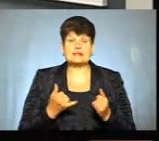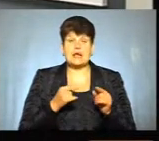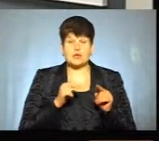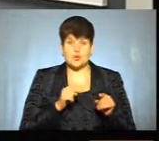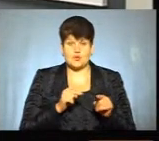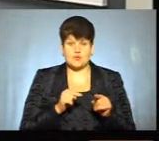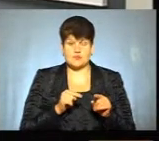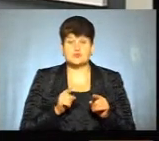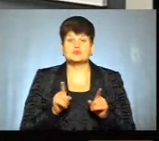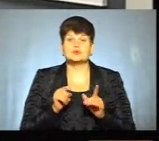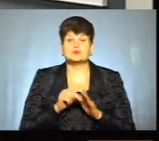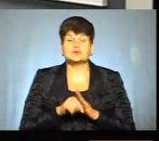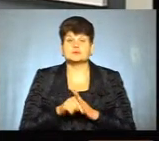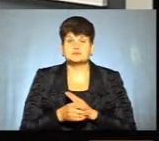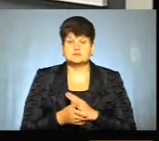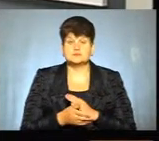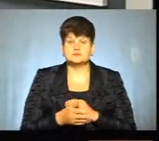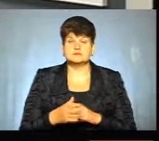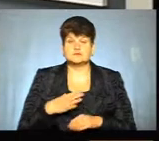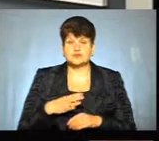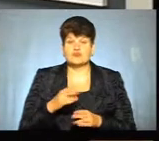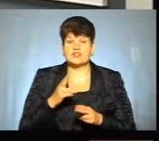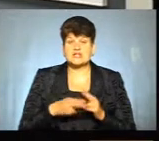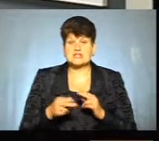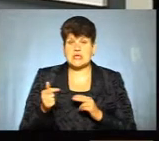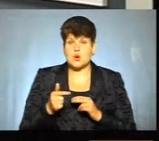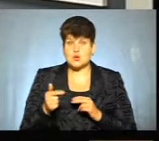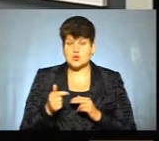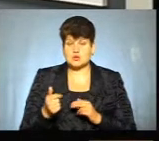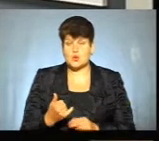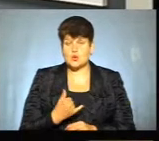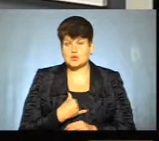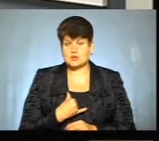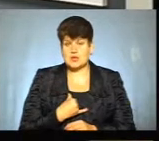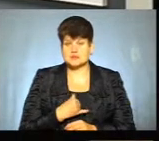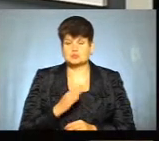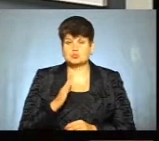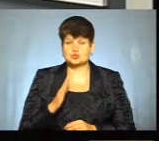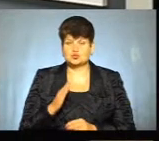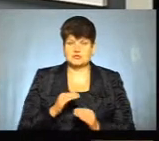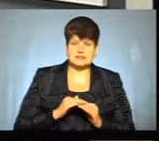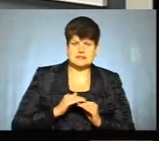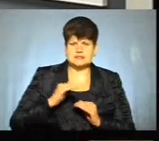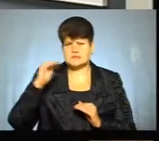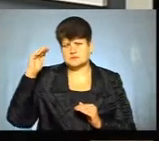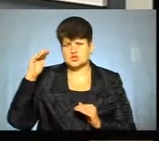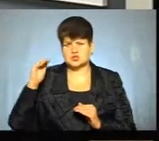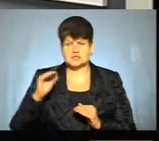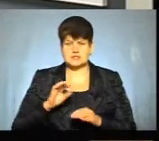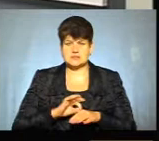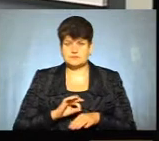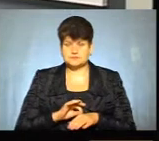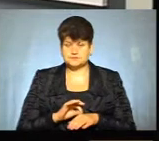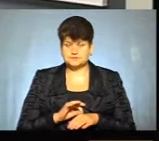характерно, що ми очікуємо, що в кінці грудня у нас, скажімо так, буде ріст захворюваності. Так,